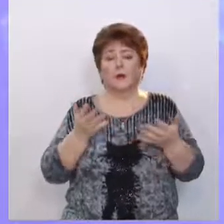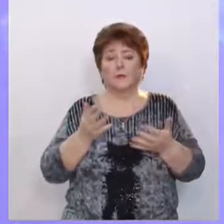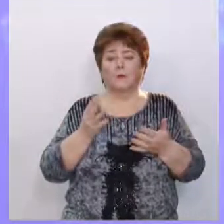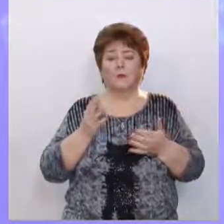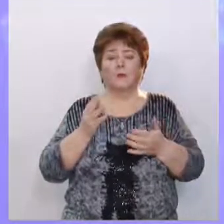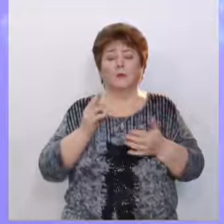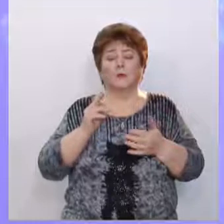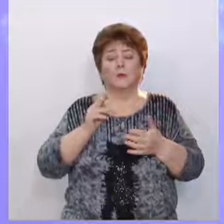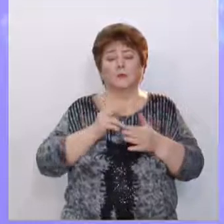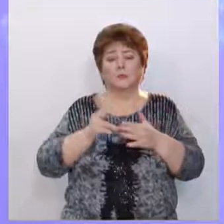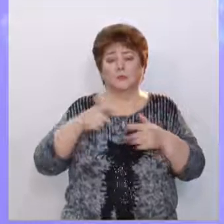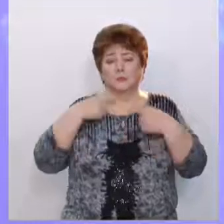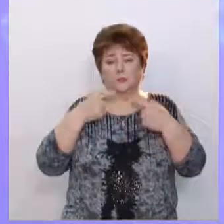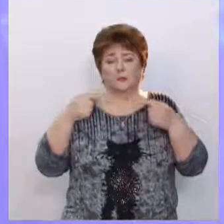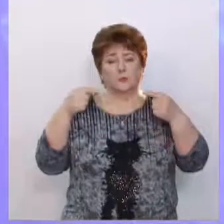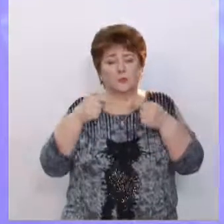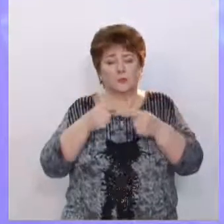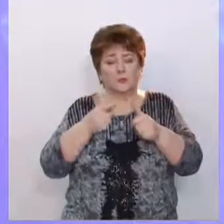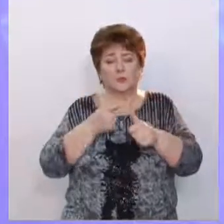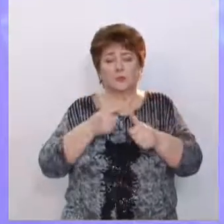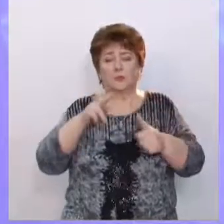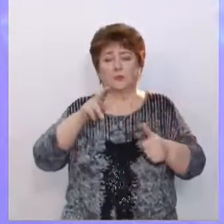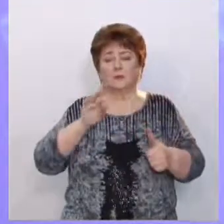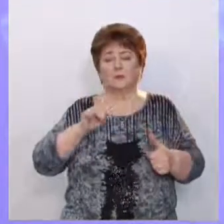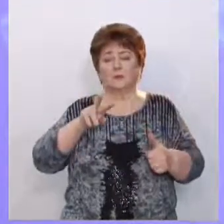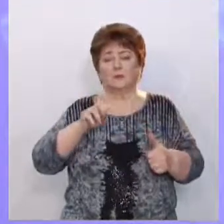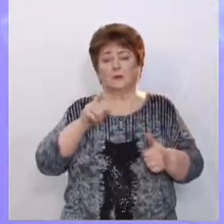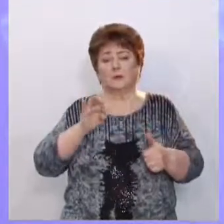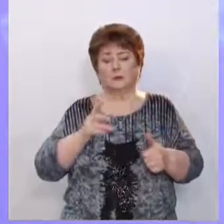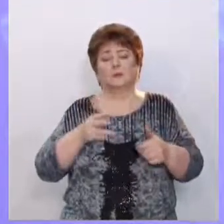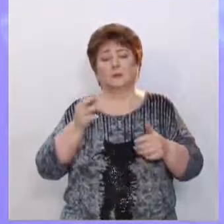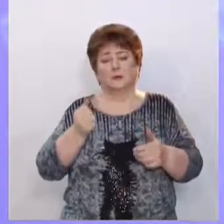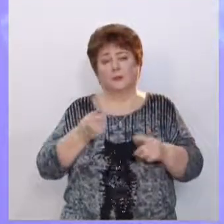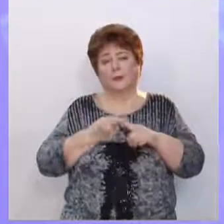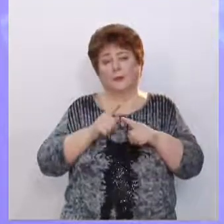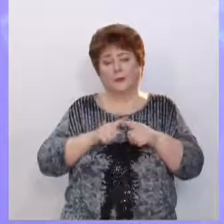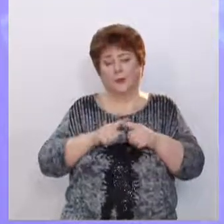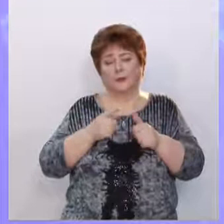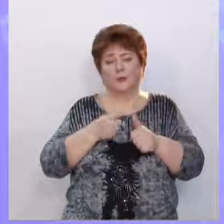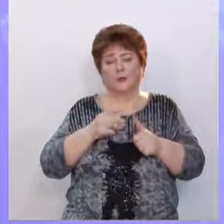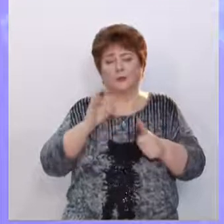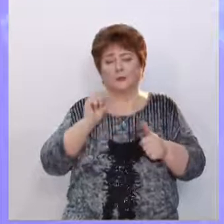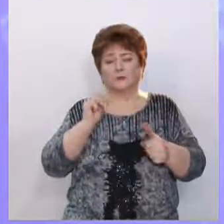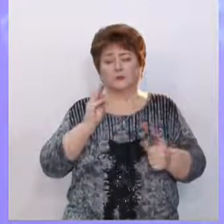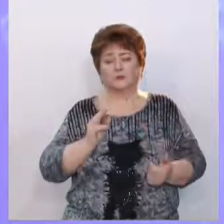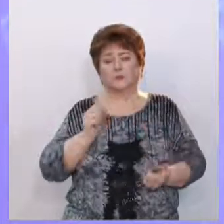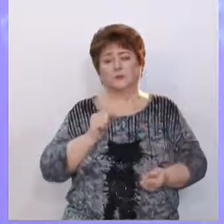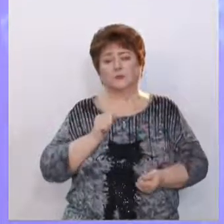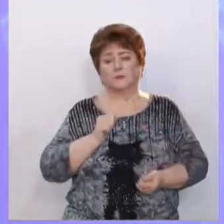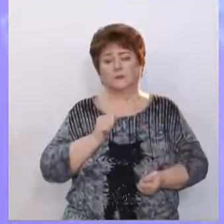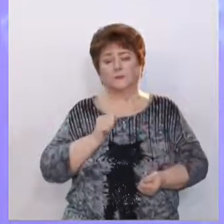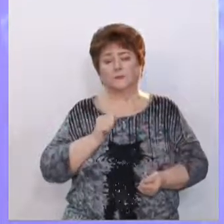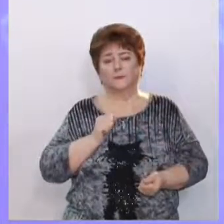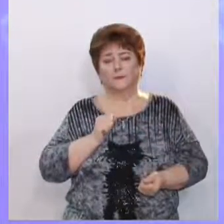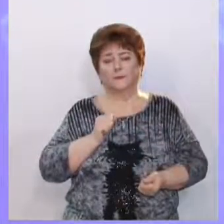части речи уточняют имена прилагательные? Конечно, это имена существительные.